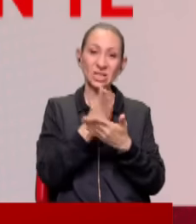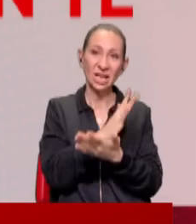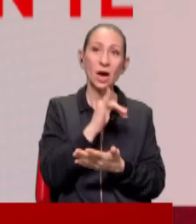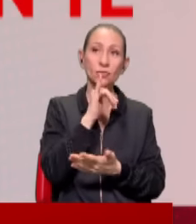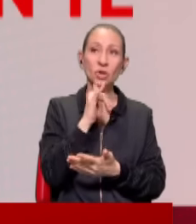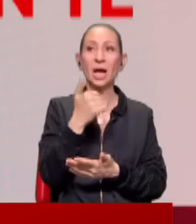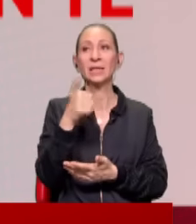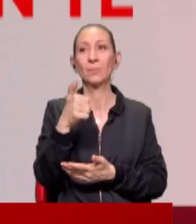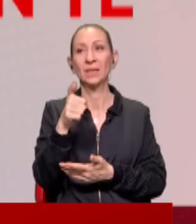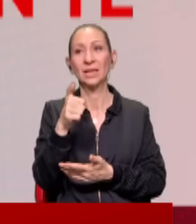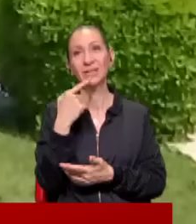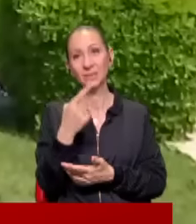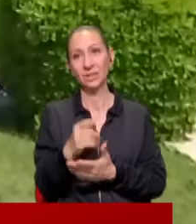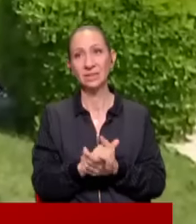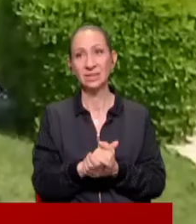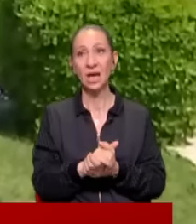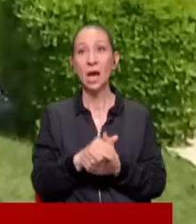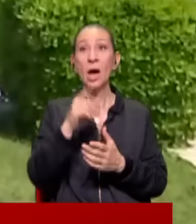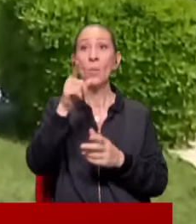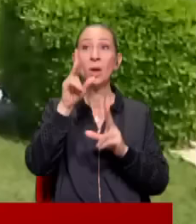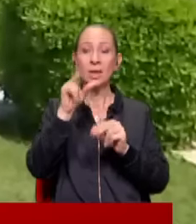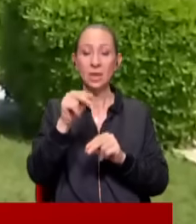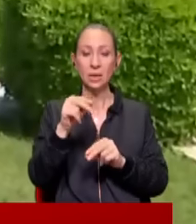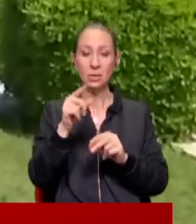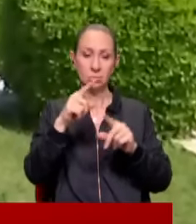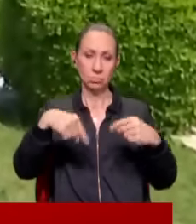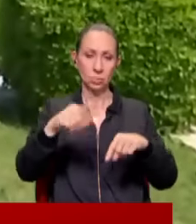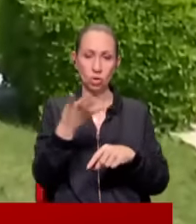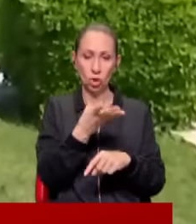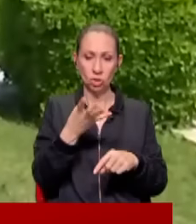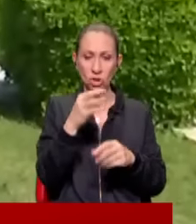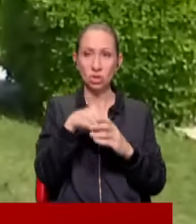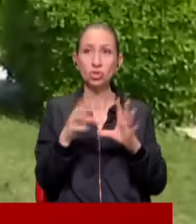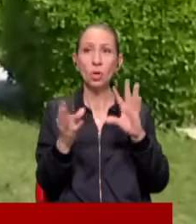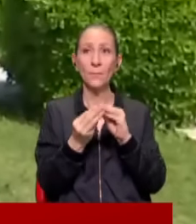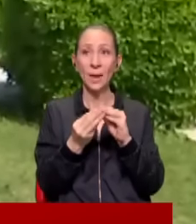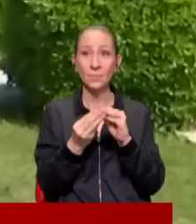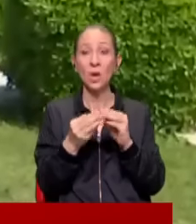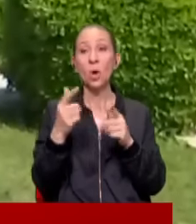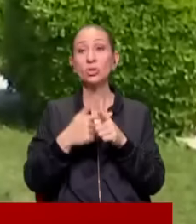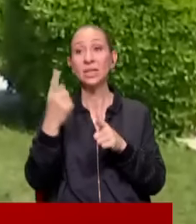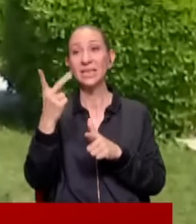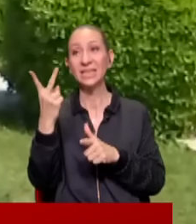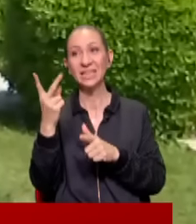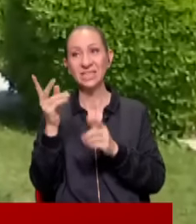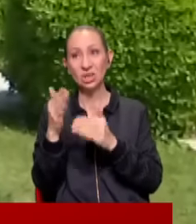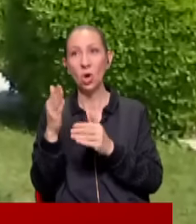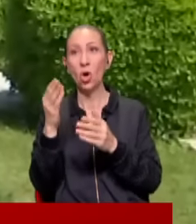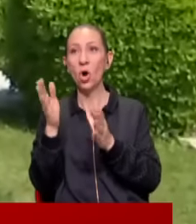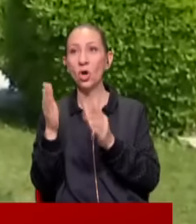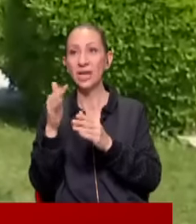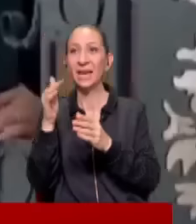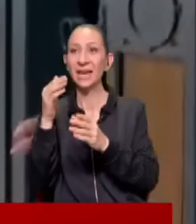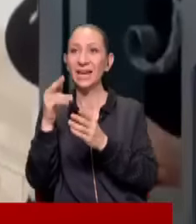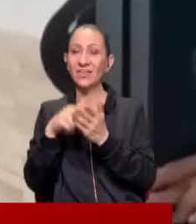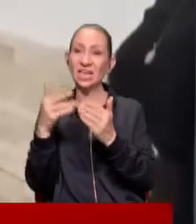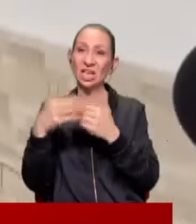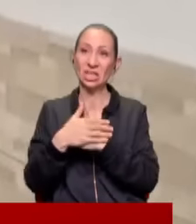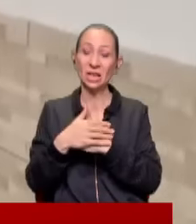ve Ağustos'ta da 6000 lira diyebiliriz. Apartlarda ünite fiyatı, 4 kişi için toplam fiyat, Otelde 2 kişi oda kahvaltı, gecelik